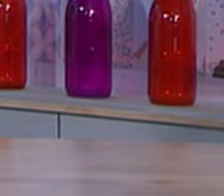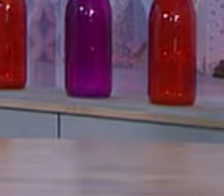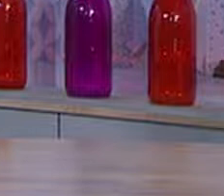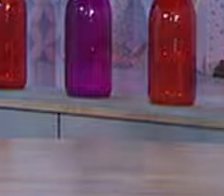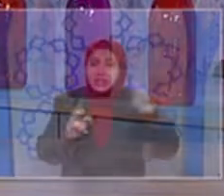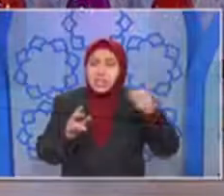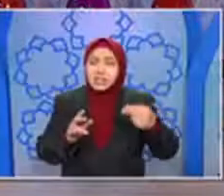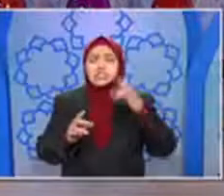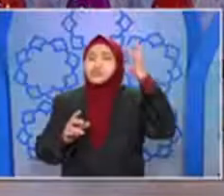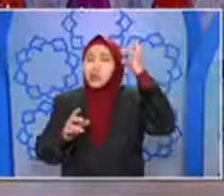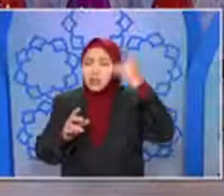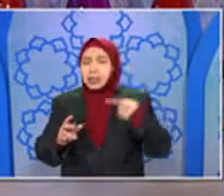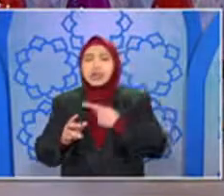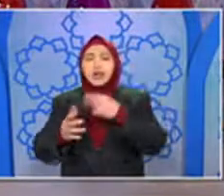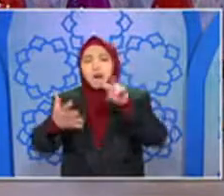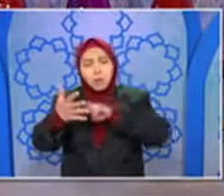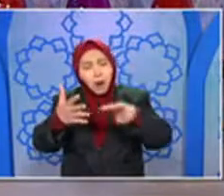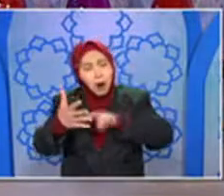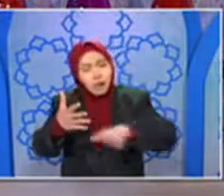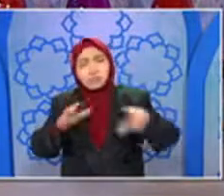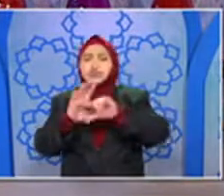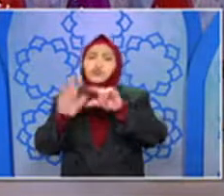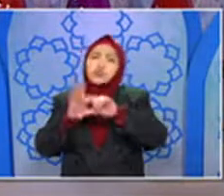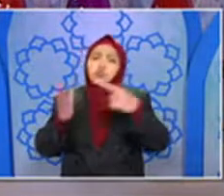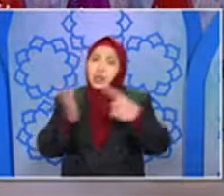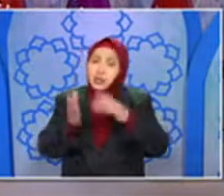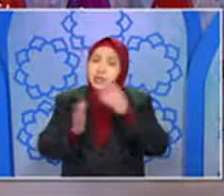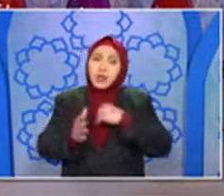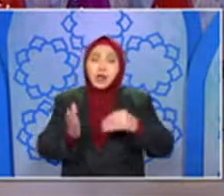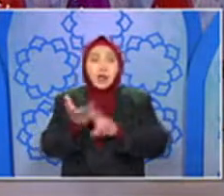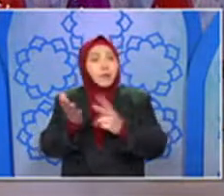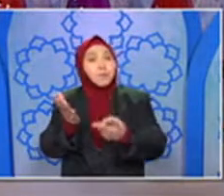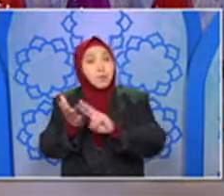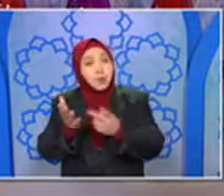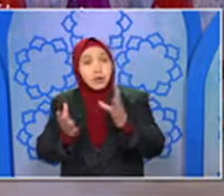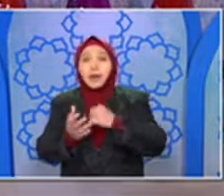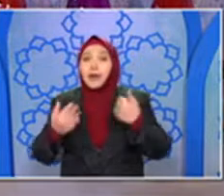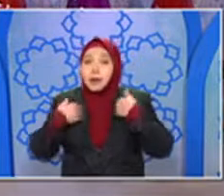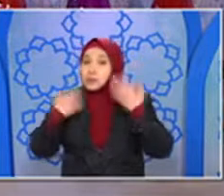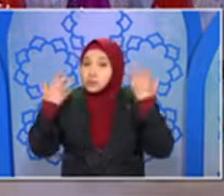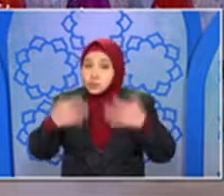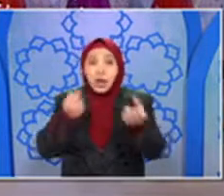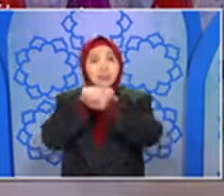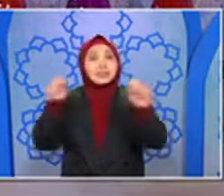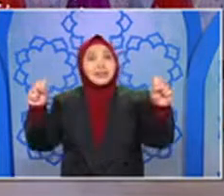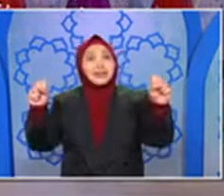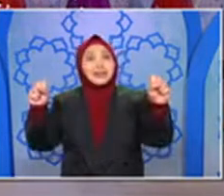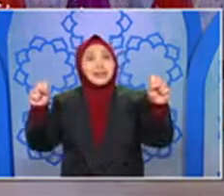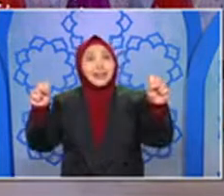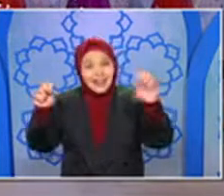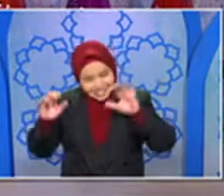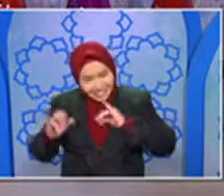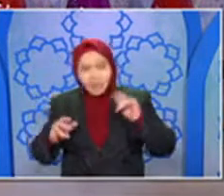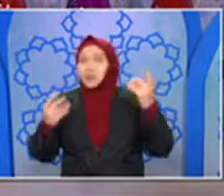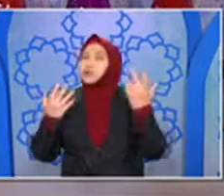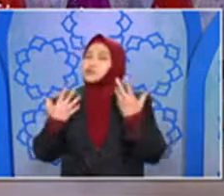Jadi insya-Allah kita akan bacakan surah-surah ini dan juga tadabur juga. Adakah anda telah bersedia? Saya pun